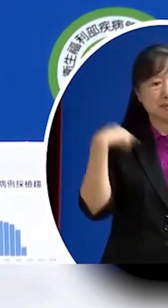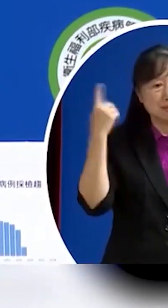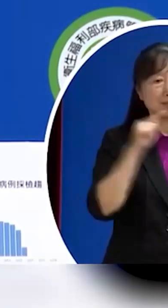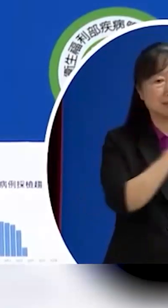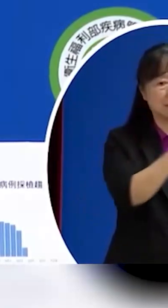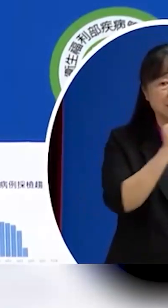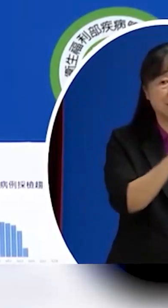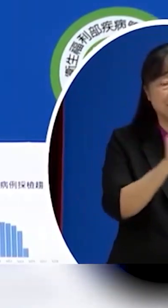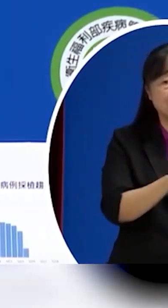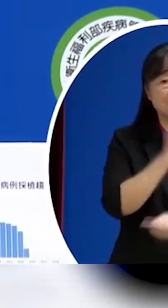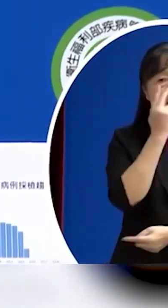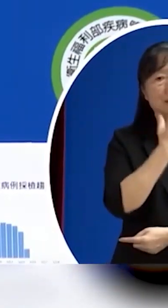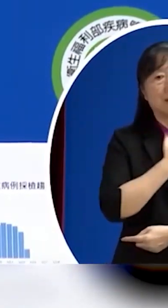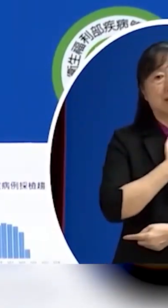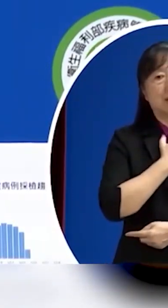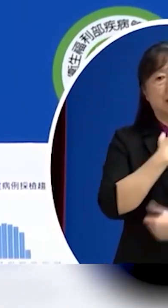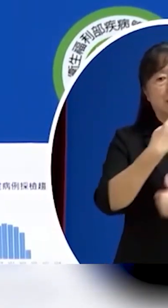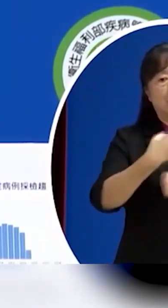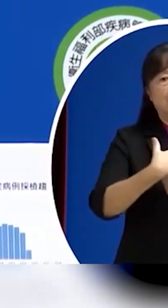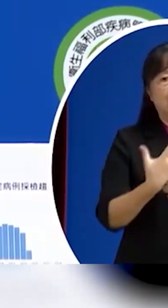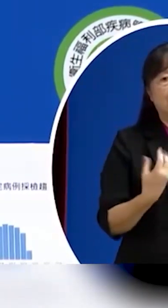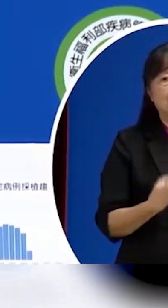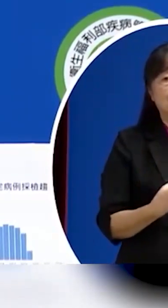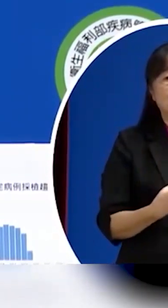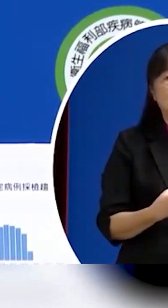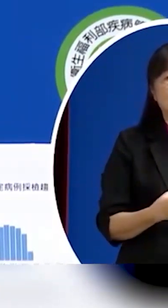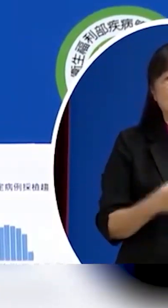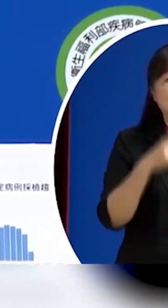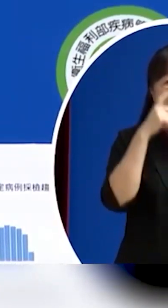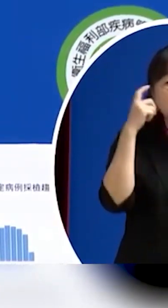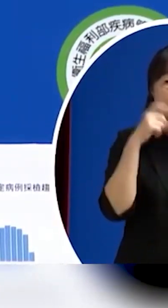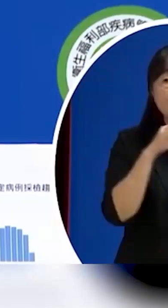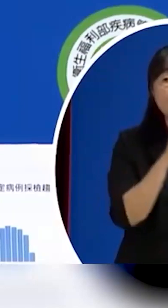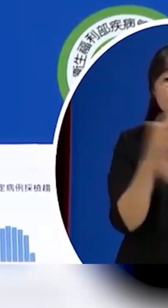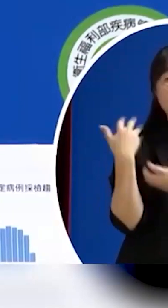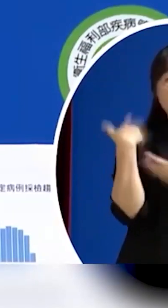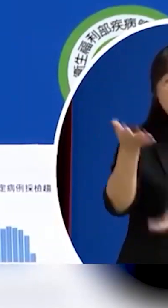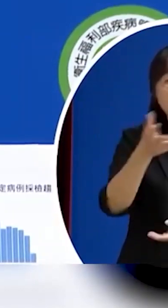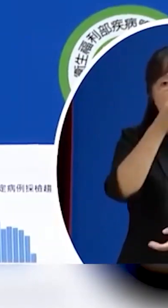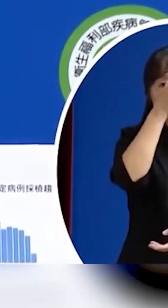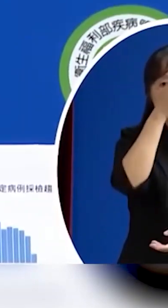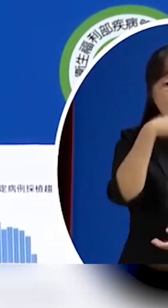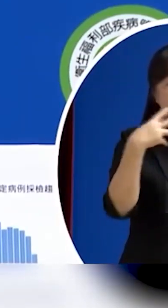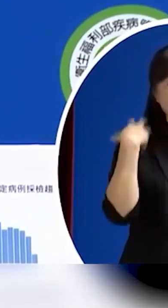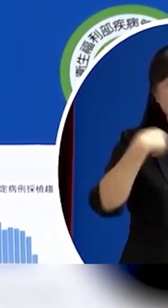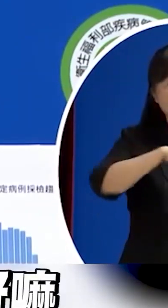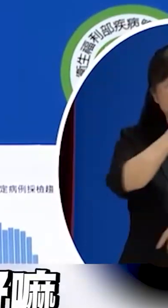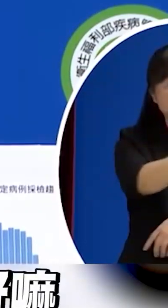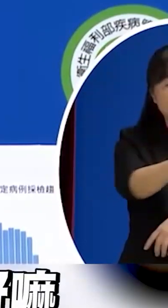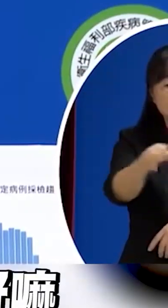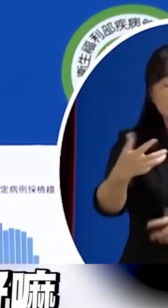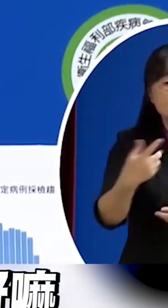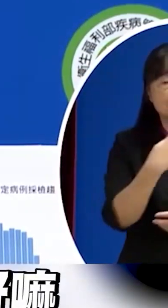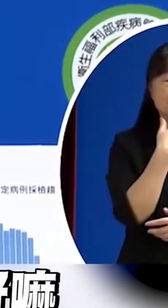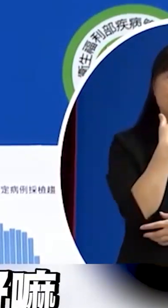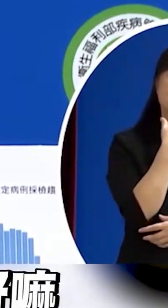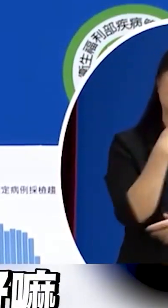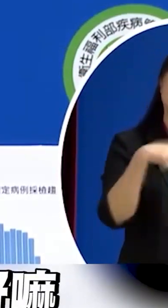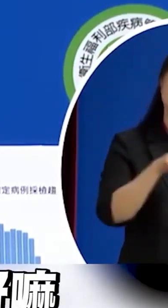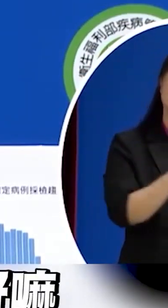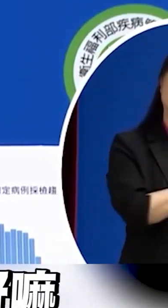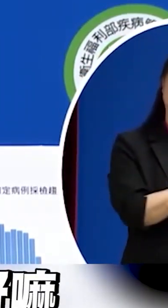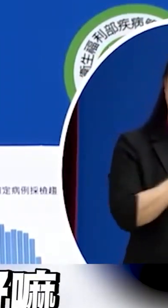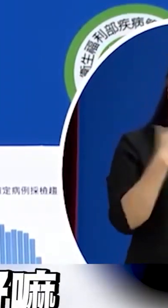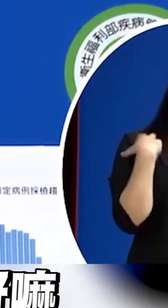的高，连口罩都要警察抓， 对，这应该自己要做